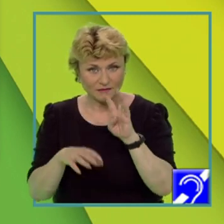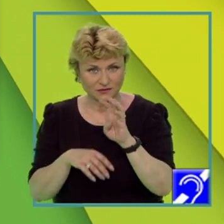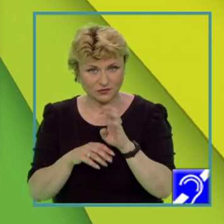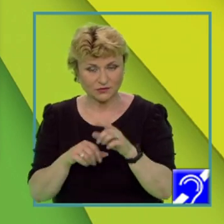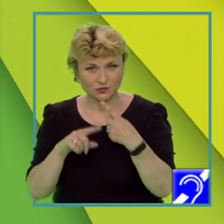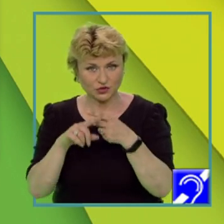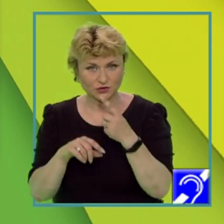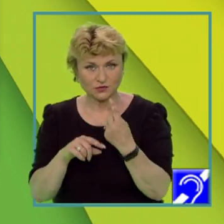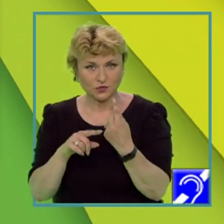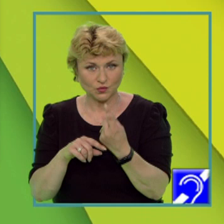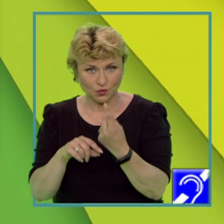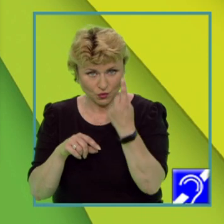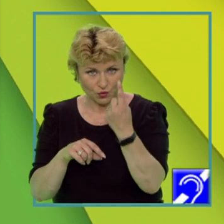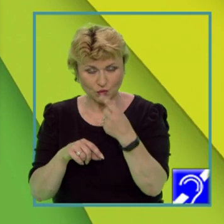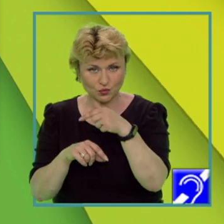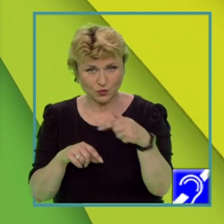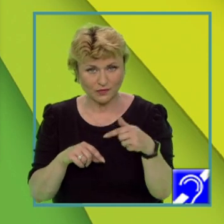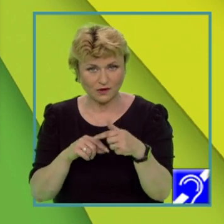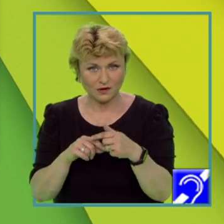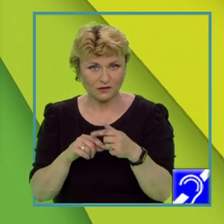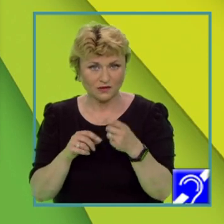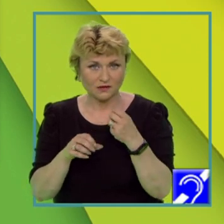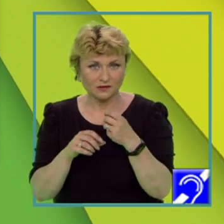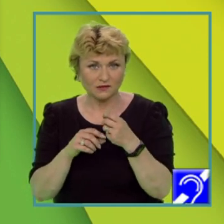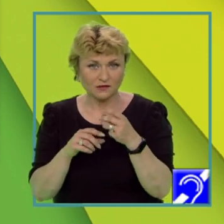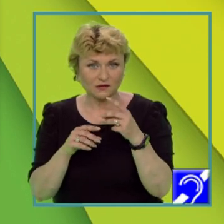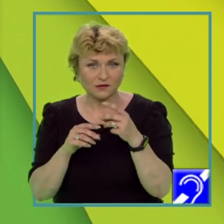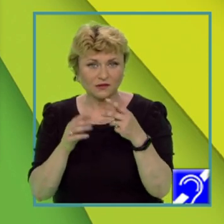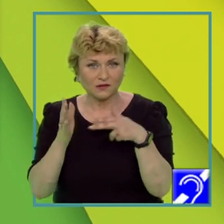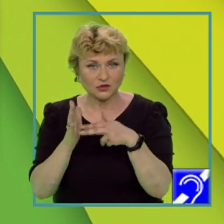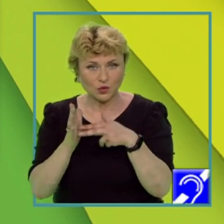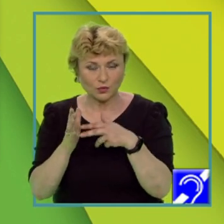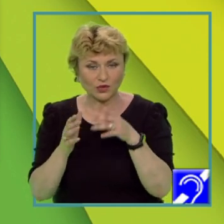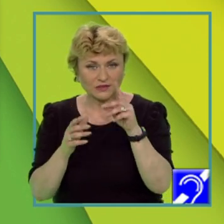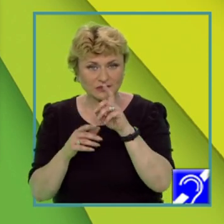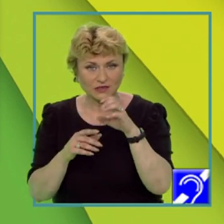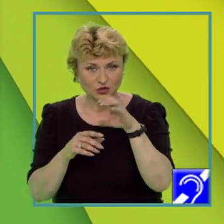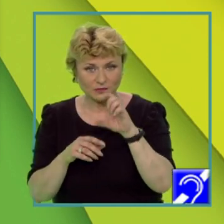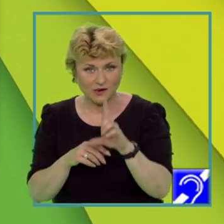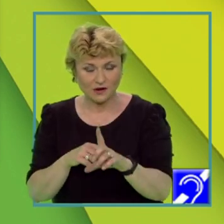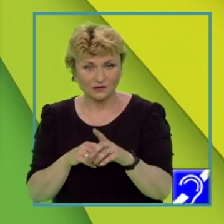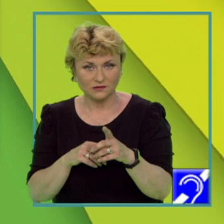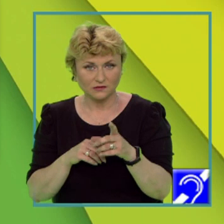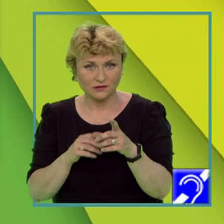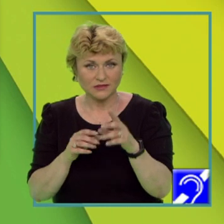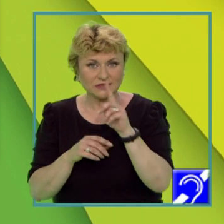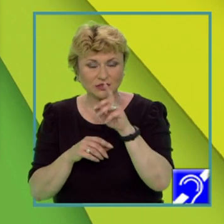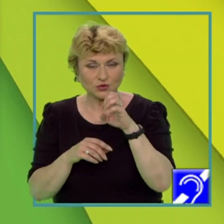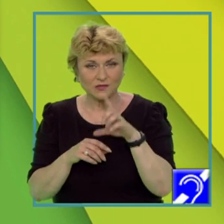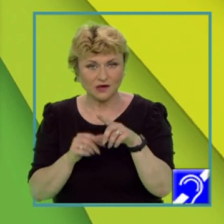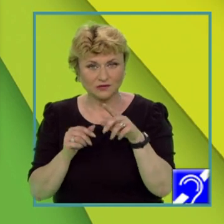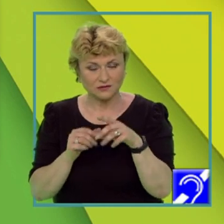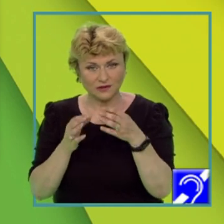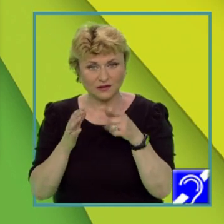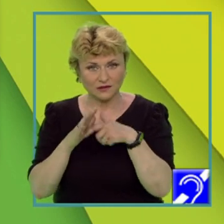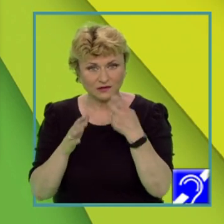mulțumit cu 1 supra descompunem aici și obținem localizării mult din 5 minus logaritm zecimal din 2 totul